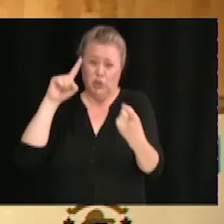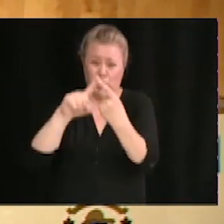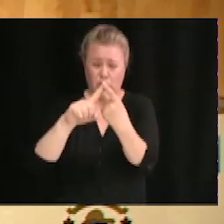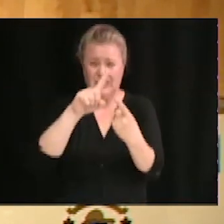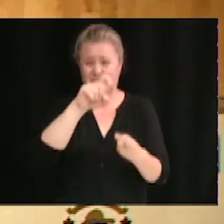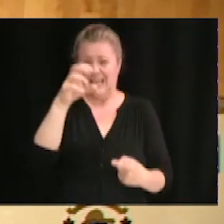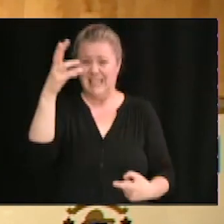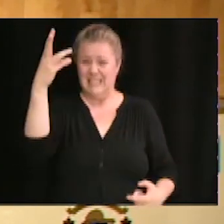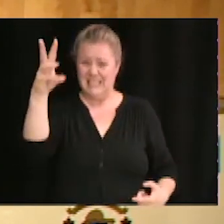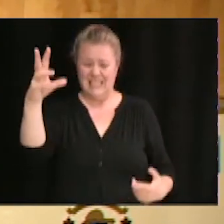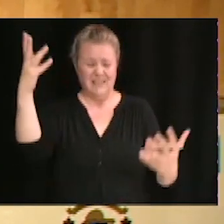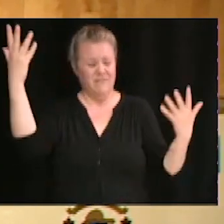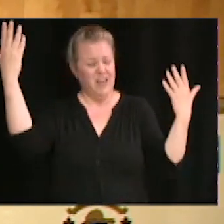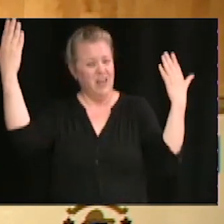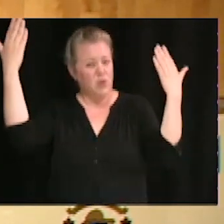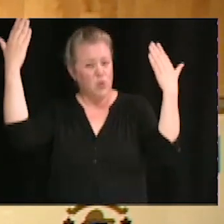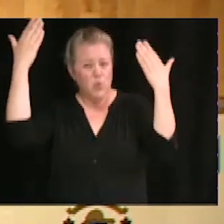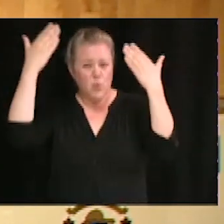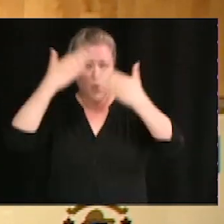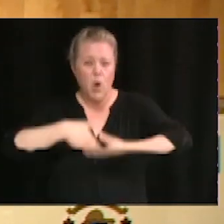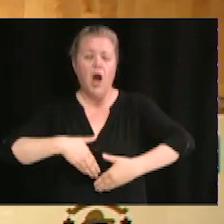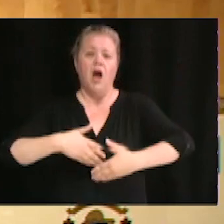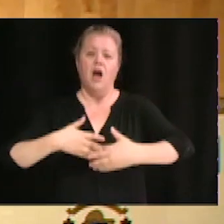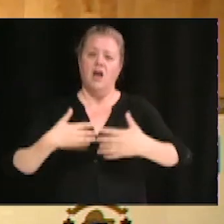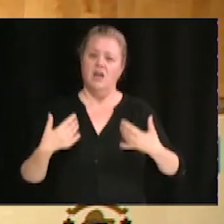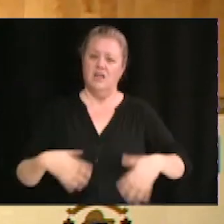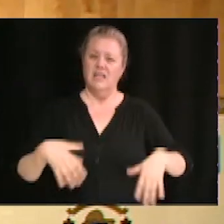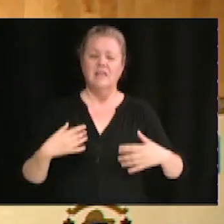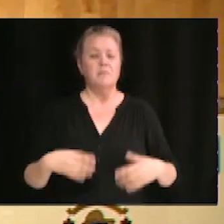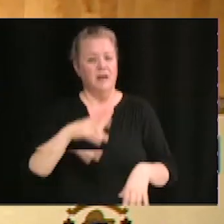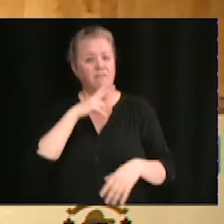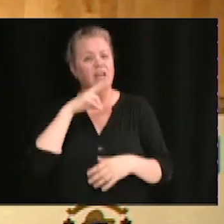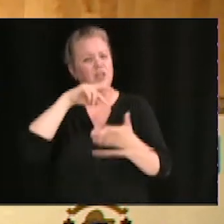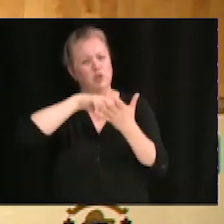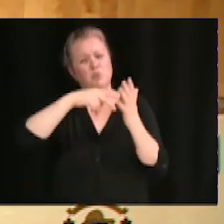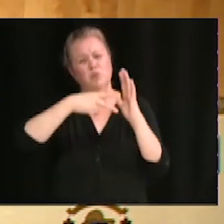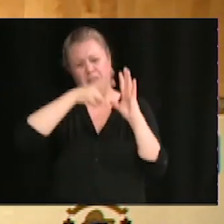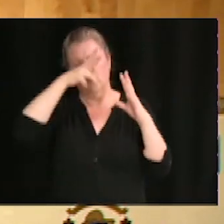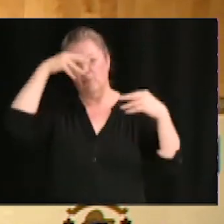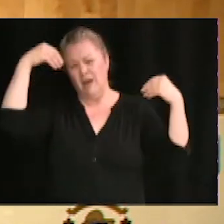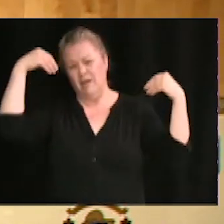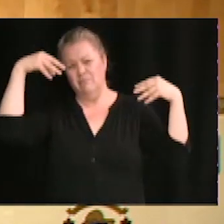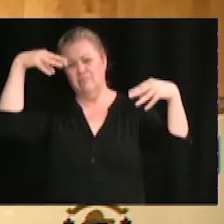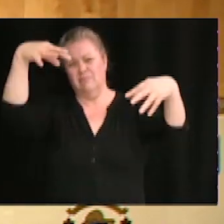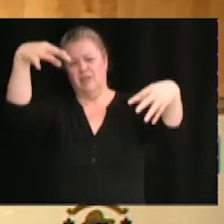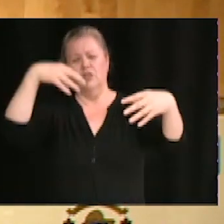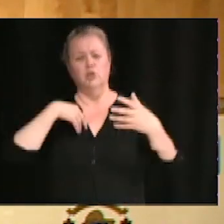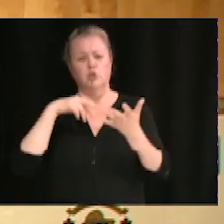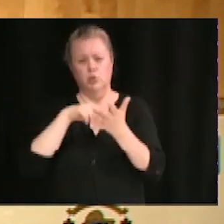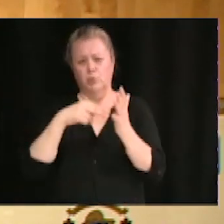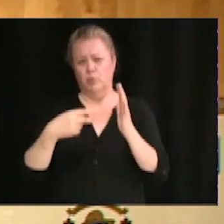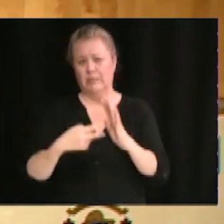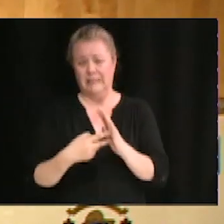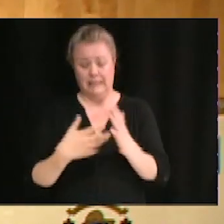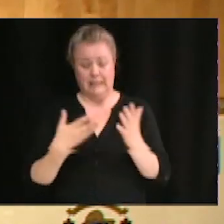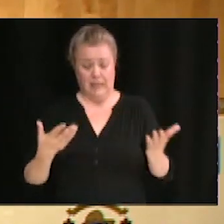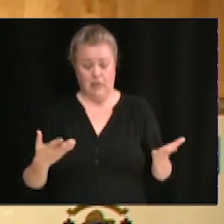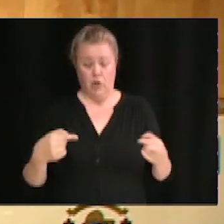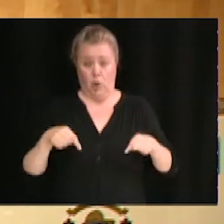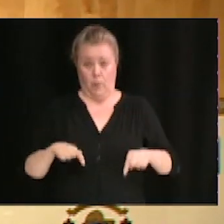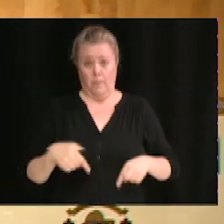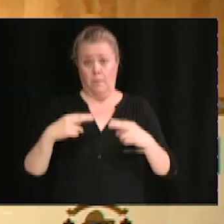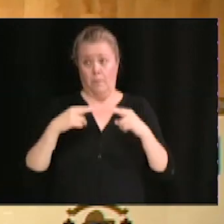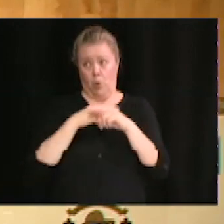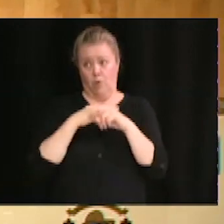c'est presque la 122 continuité, et ça devrait être éclairé sur chaque bord de la rue. À partir du boulevard La Baie, puis au